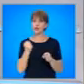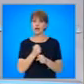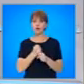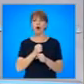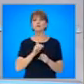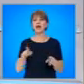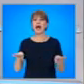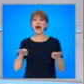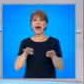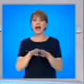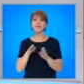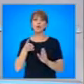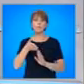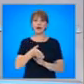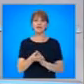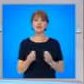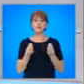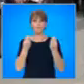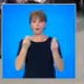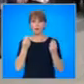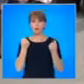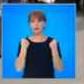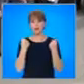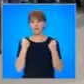и по-добър живот на българските граждани.